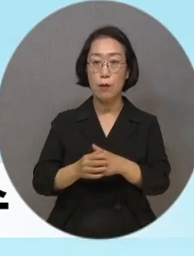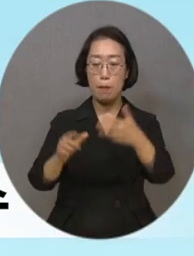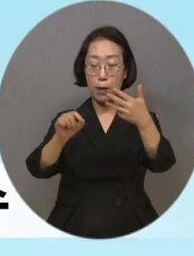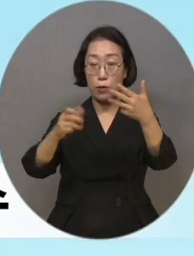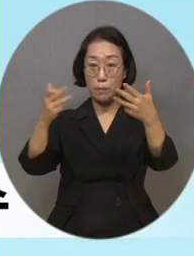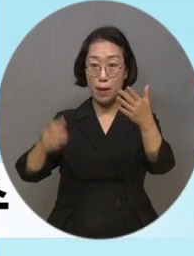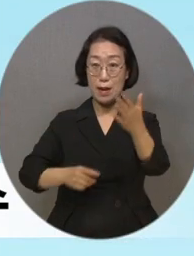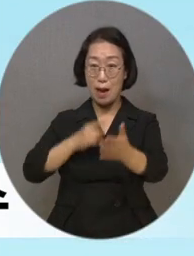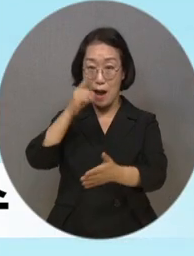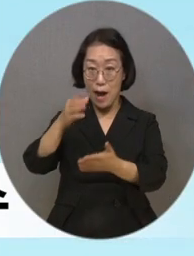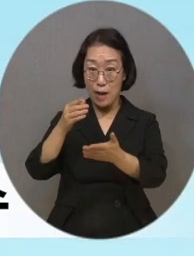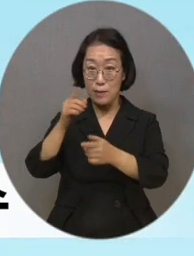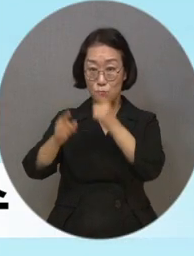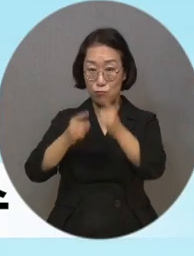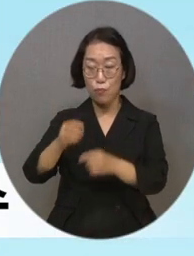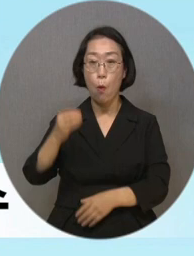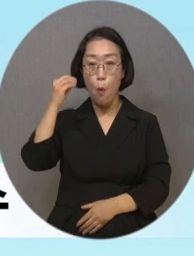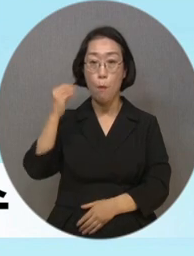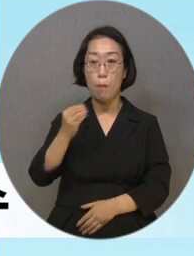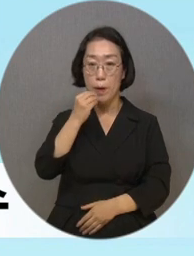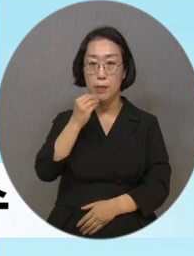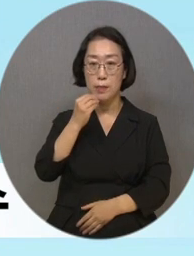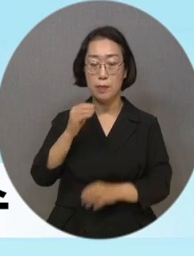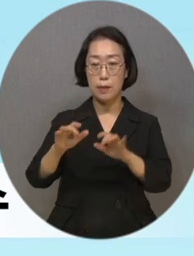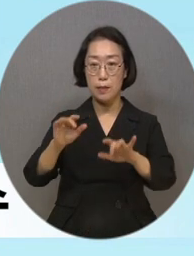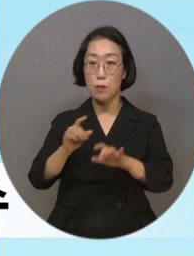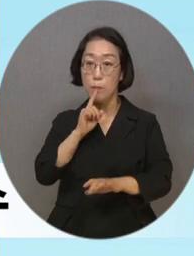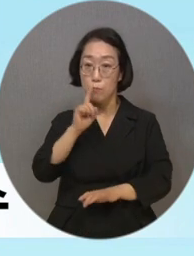18일까지 지역화폐사 누리집을 통해 할 수 있고